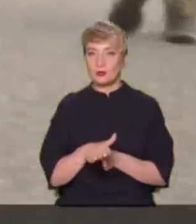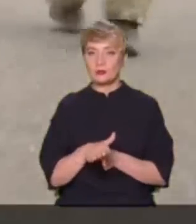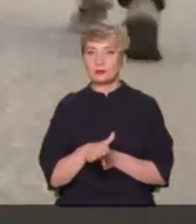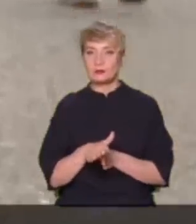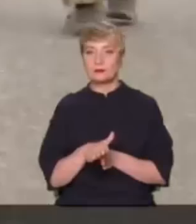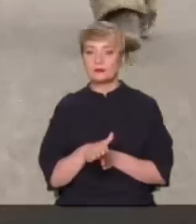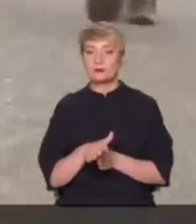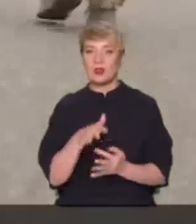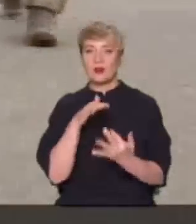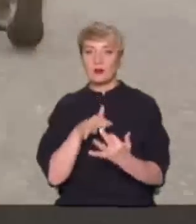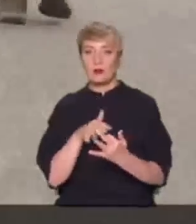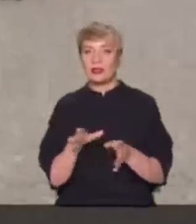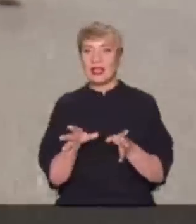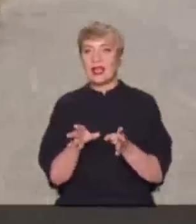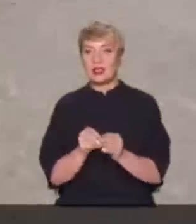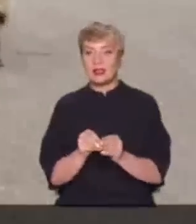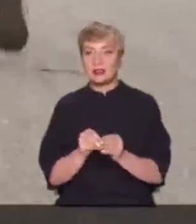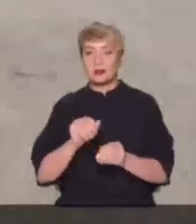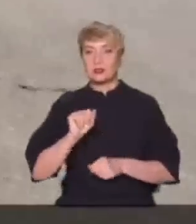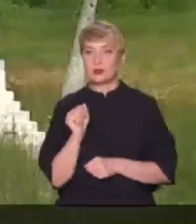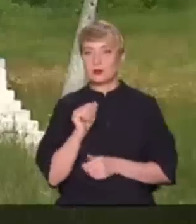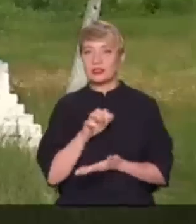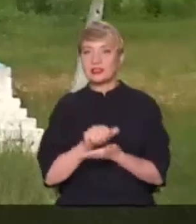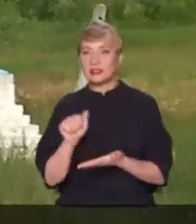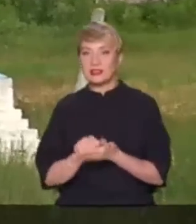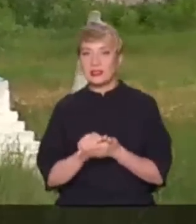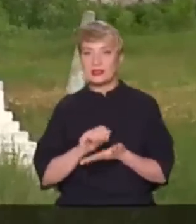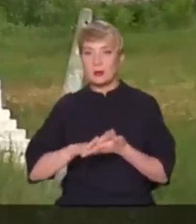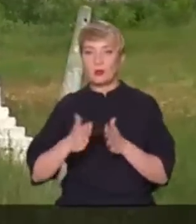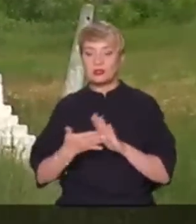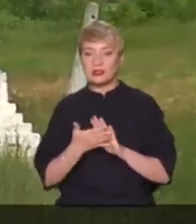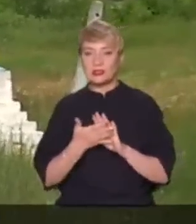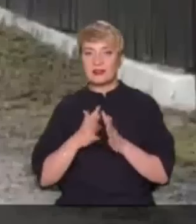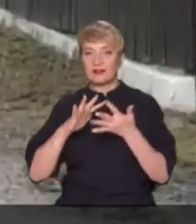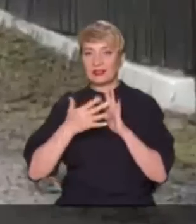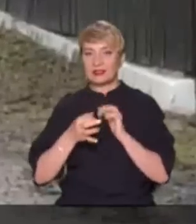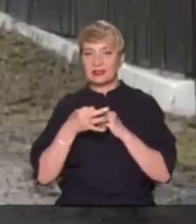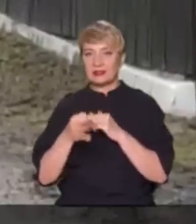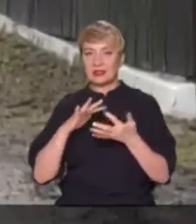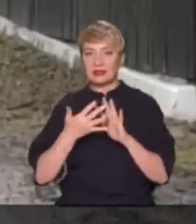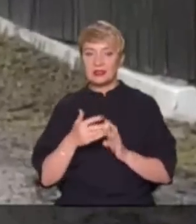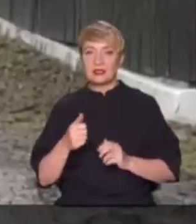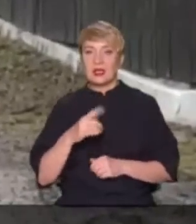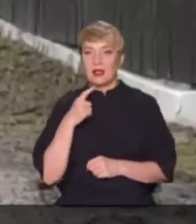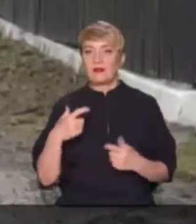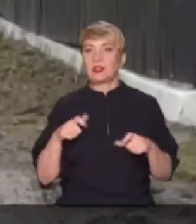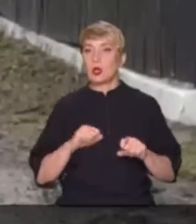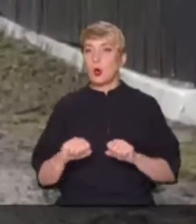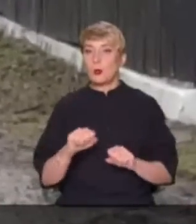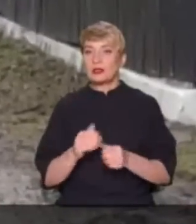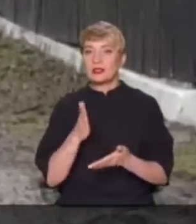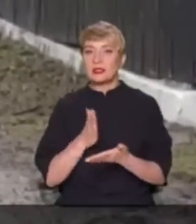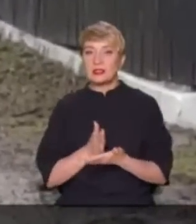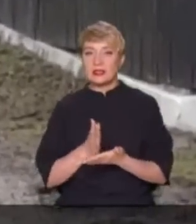Підемо. Разом із побратимами зайняли позиції у населеному пункті селище. У їхнього командира із позивним КАМАЗ є